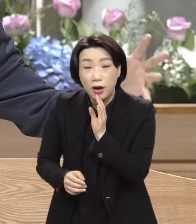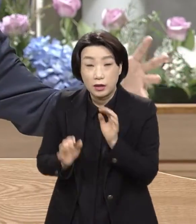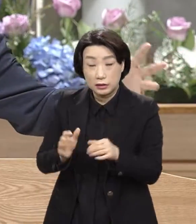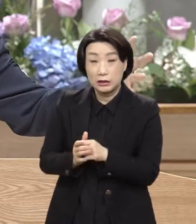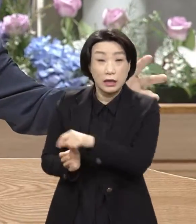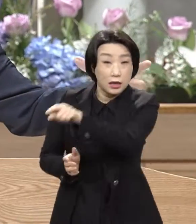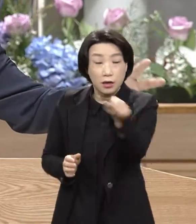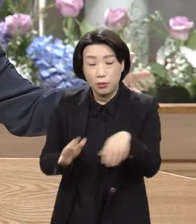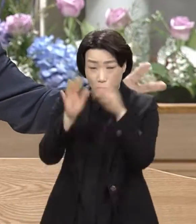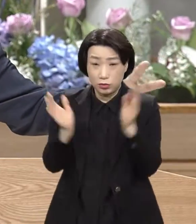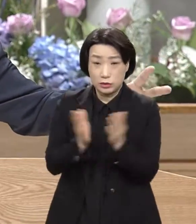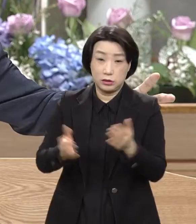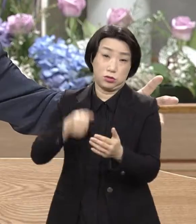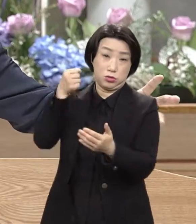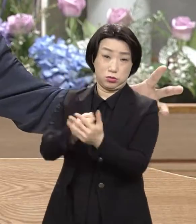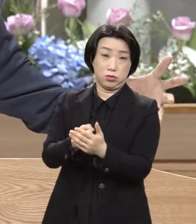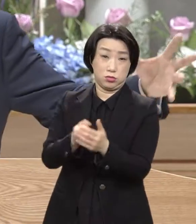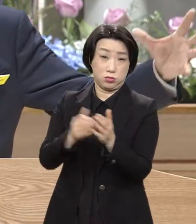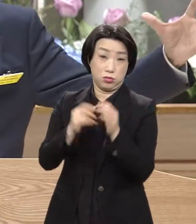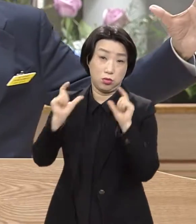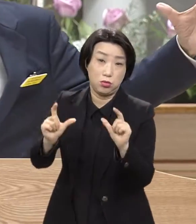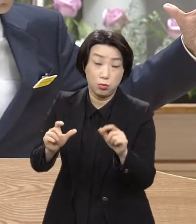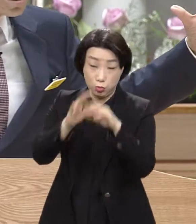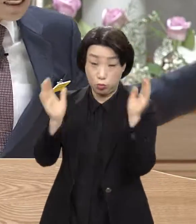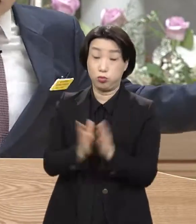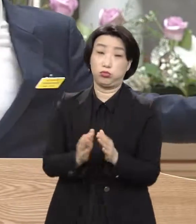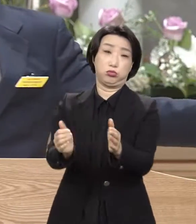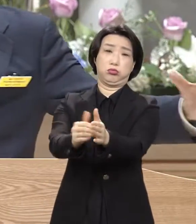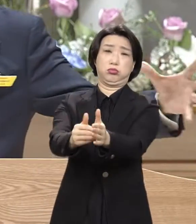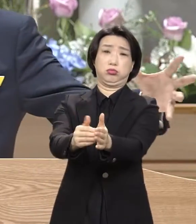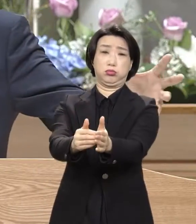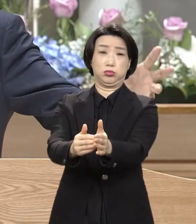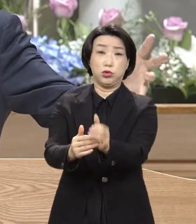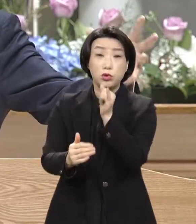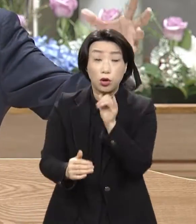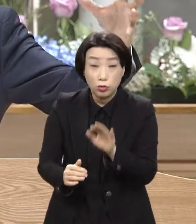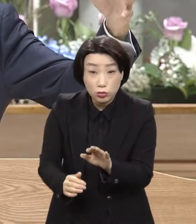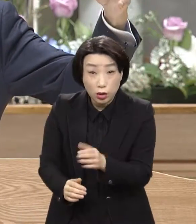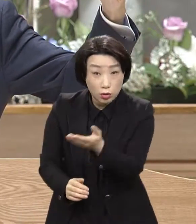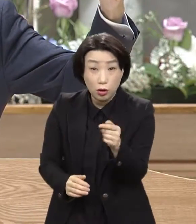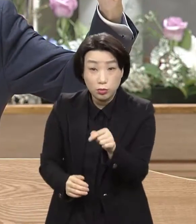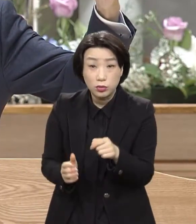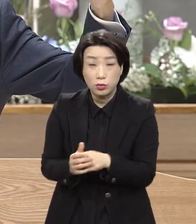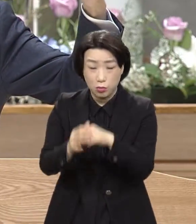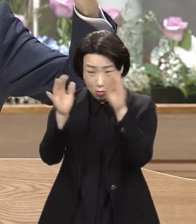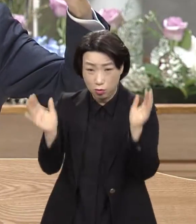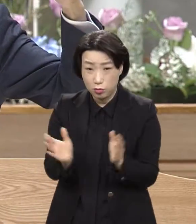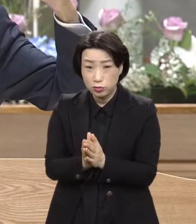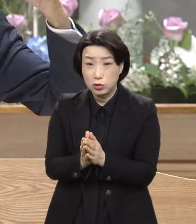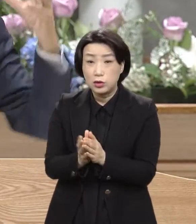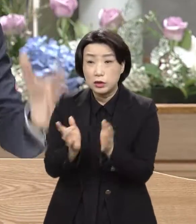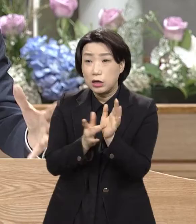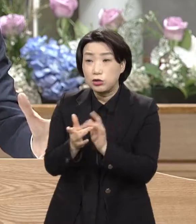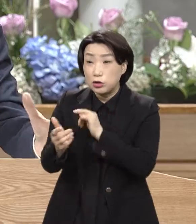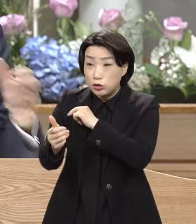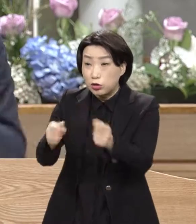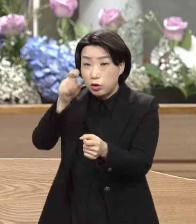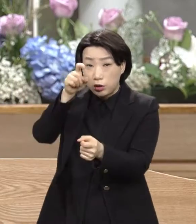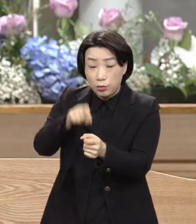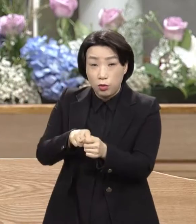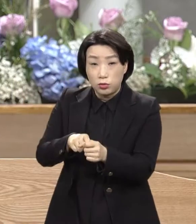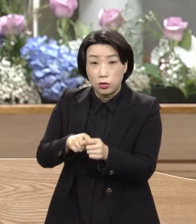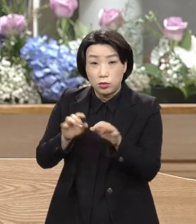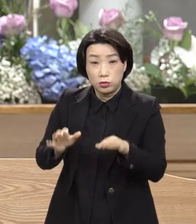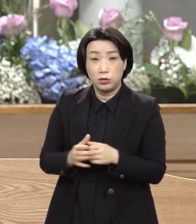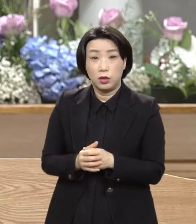공회에서 모든 것을 결정하면 다 끝이 나는데, 공회가 전부 다 예수를 죽이려고